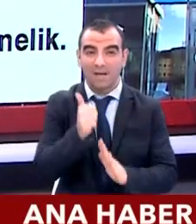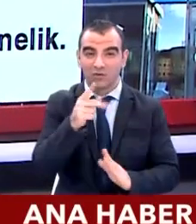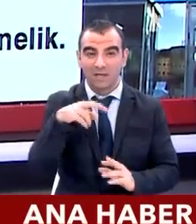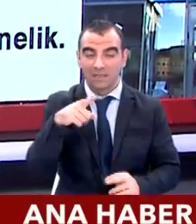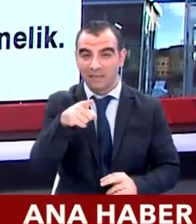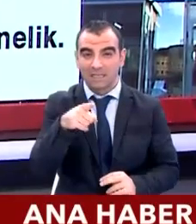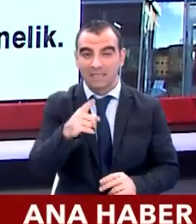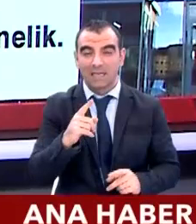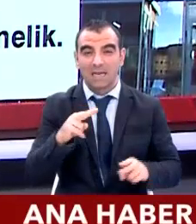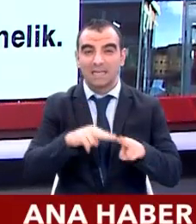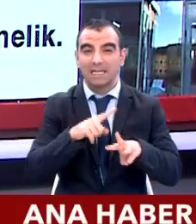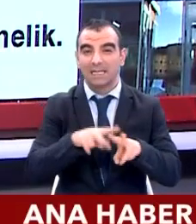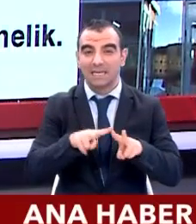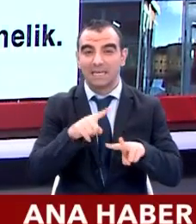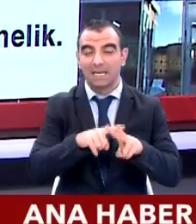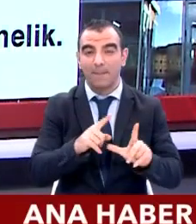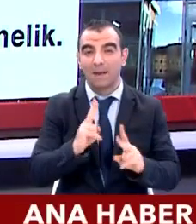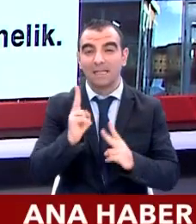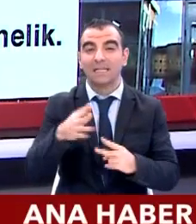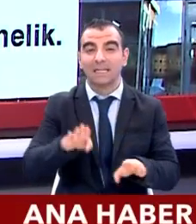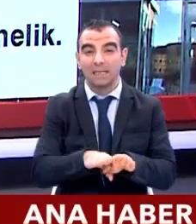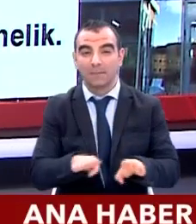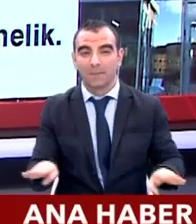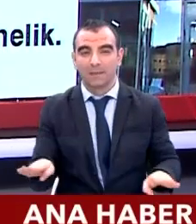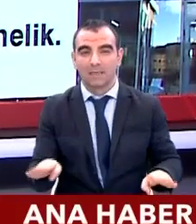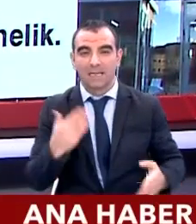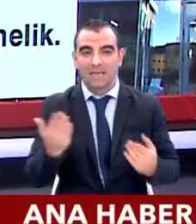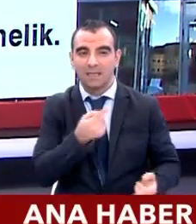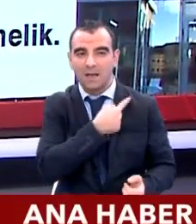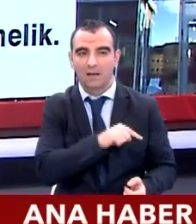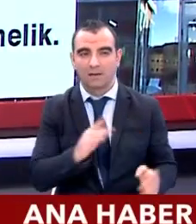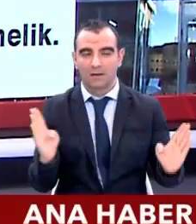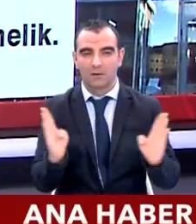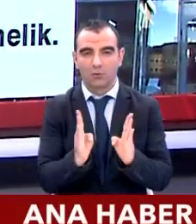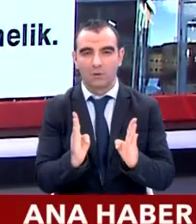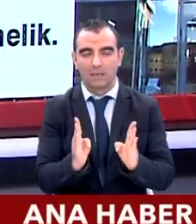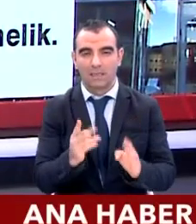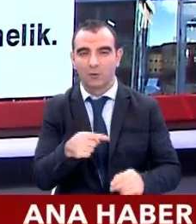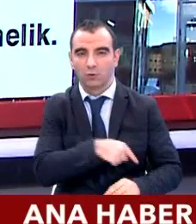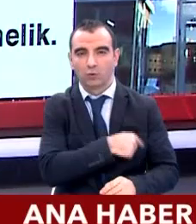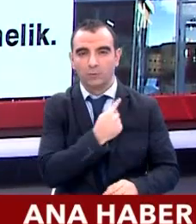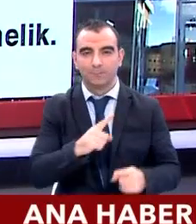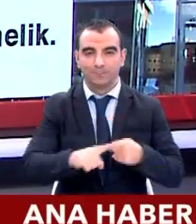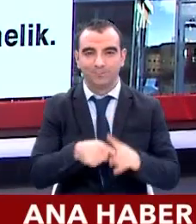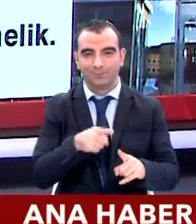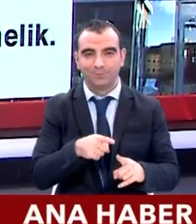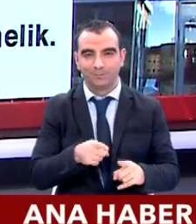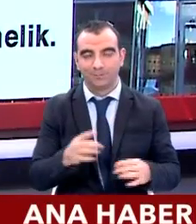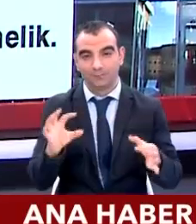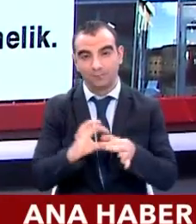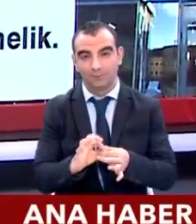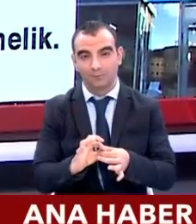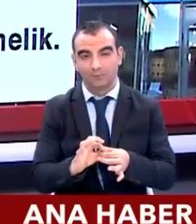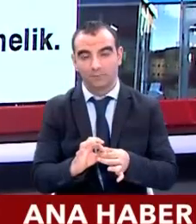değil mesaj ne masaya ne de adaya yönelik genel siyasete ilişkin